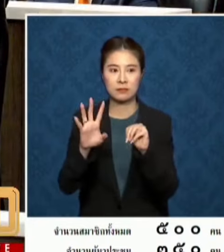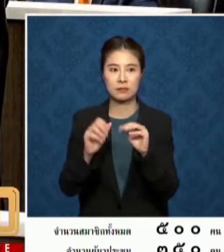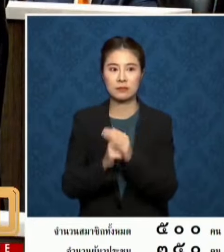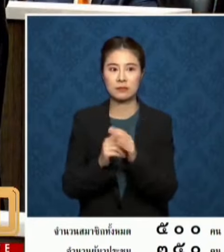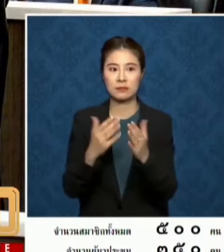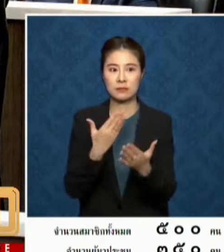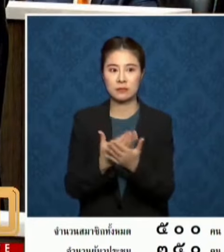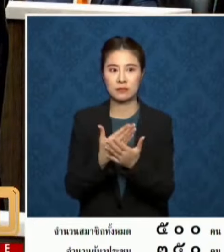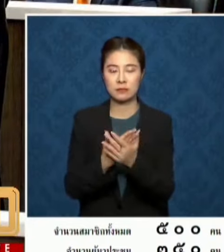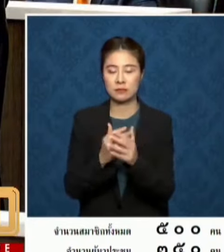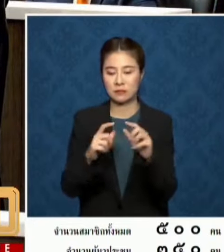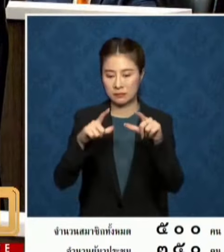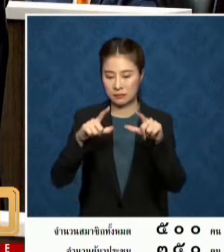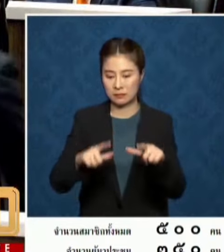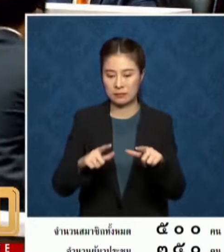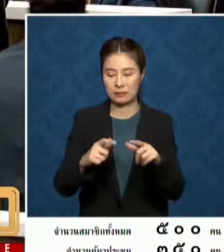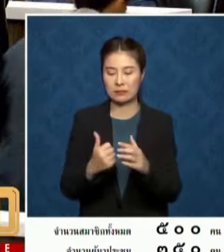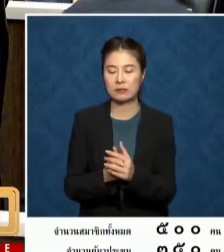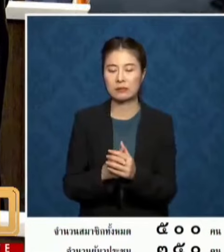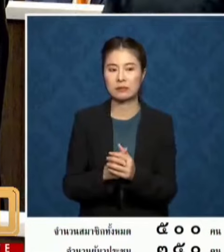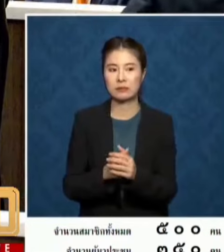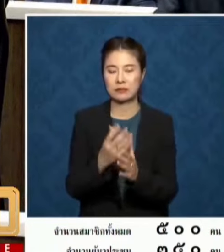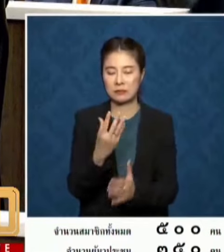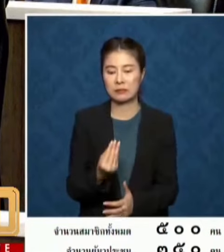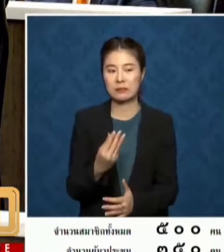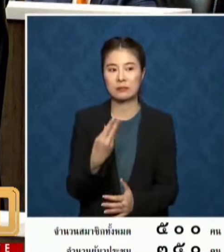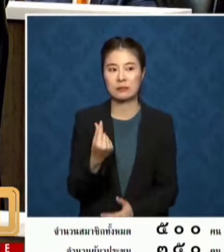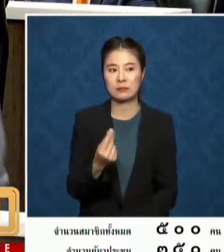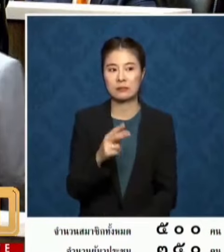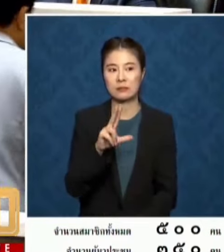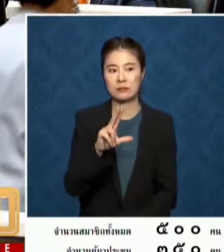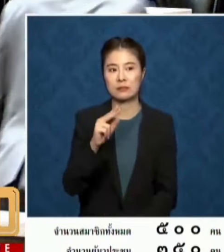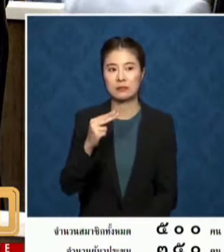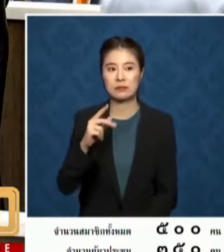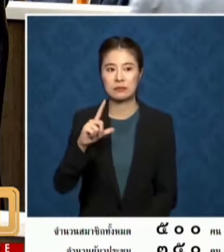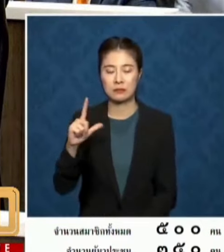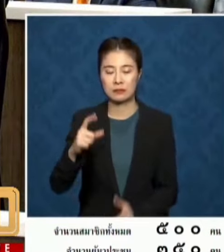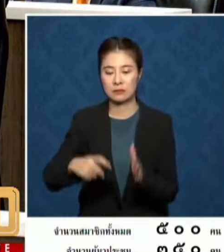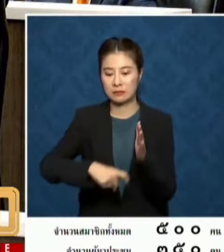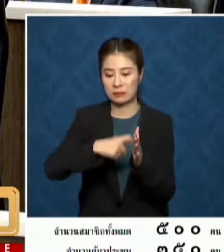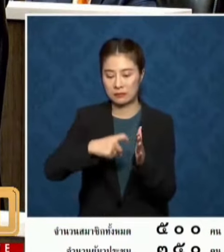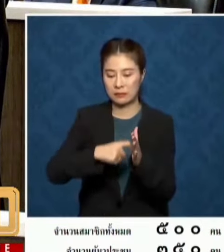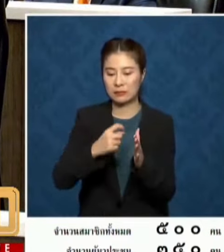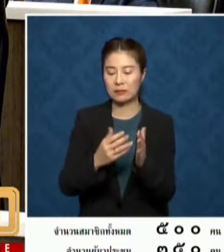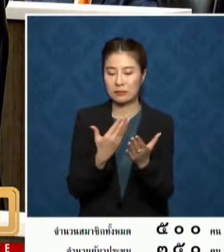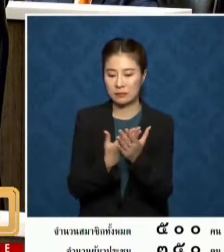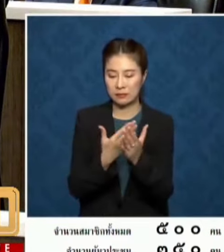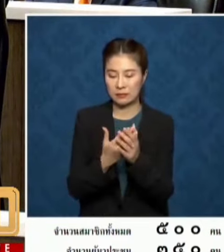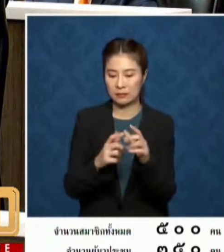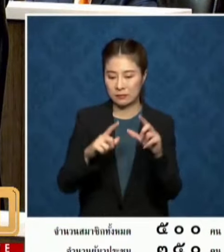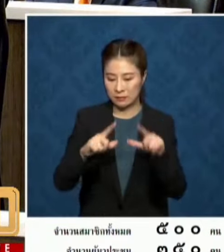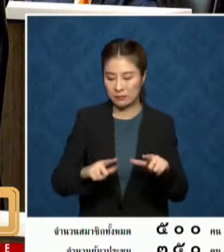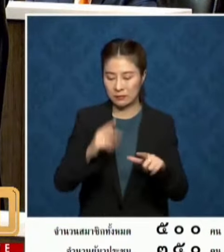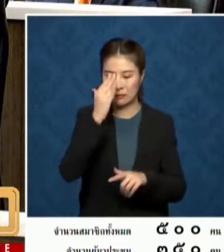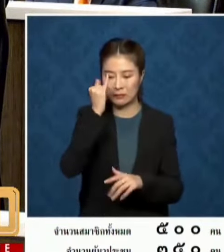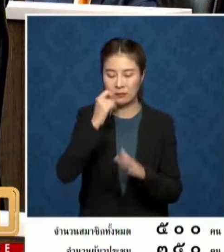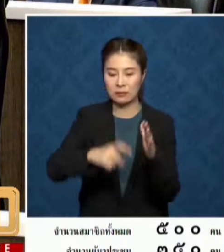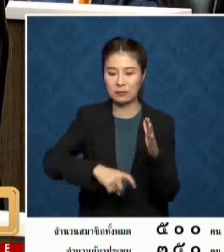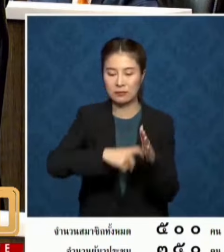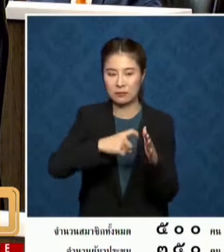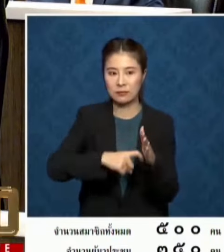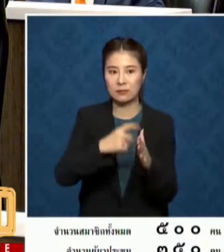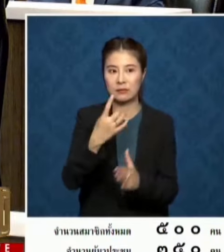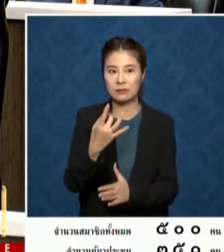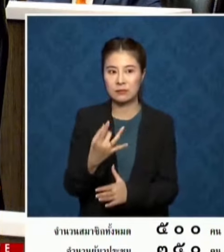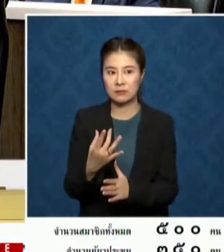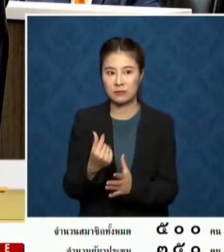30,000 ล้านบาทนะคะซึ่งดิฉันจะขอชี้แจงเหตุผลในการตัดส่วนรายละเอียดว่าจะตัดอะไรจะมีการอภิปรายในมาตราต่าง